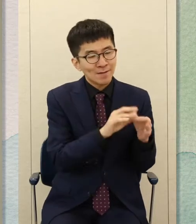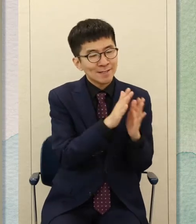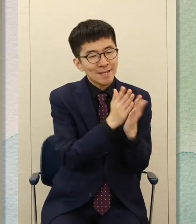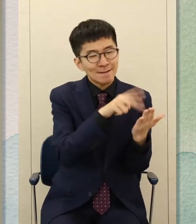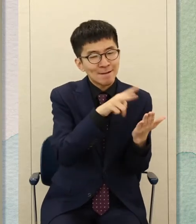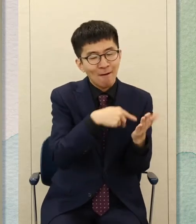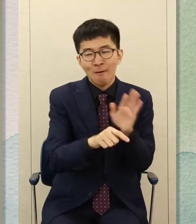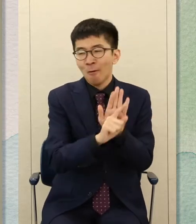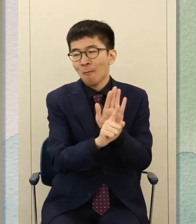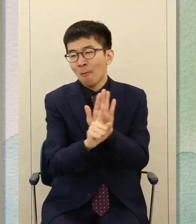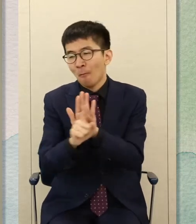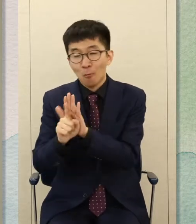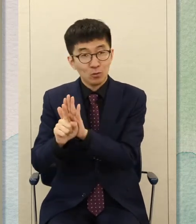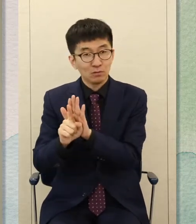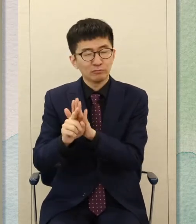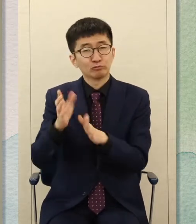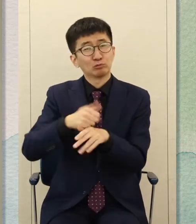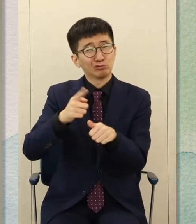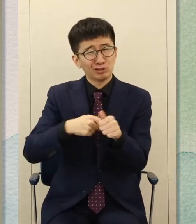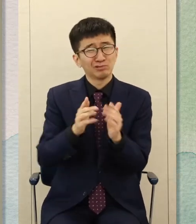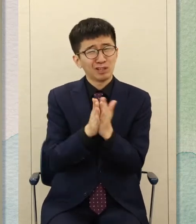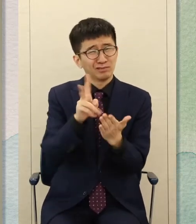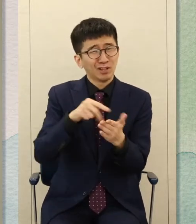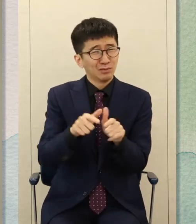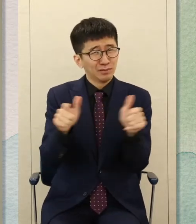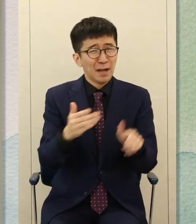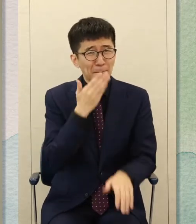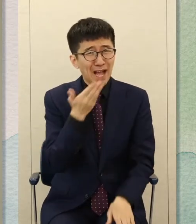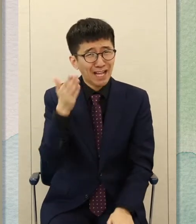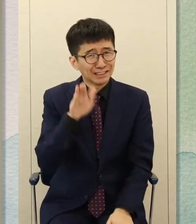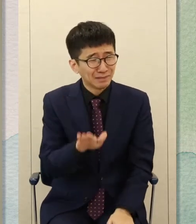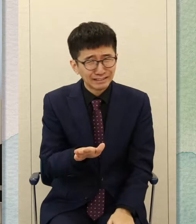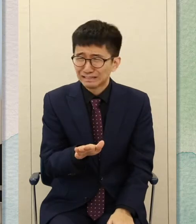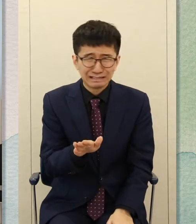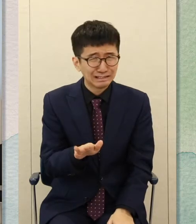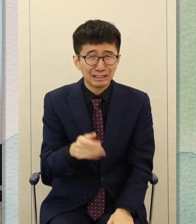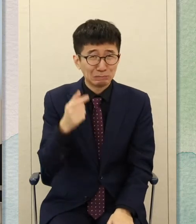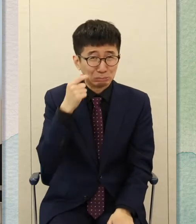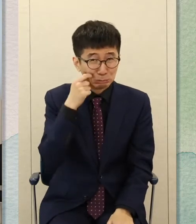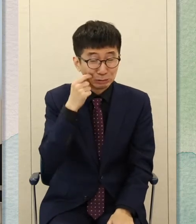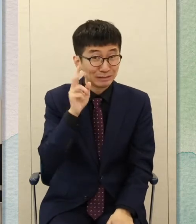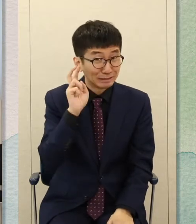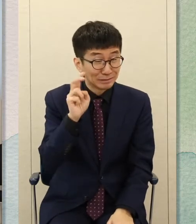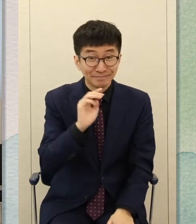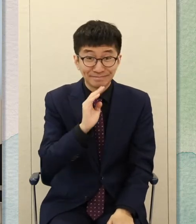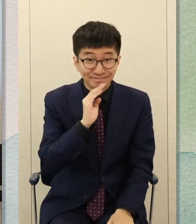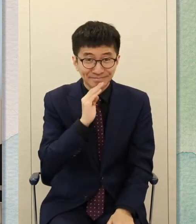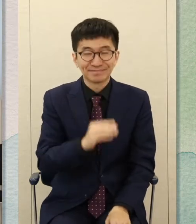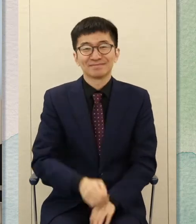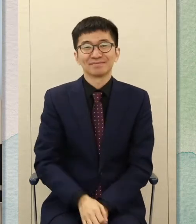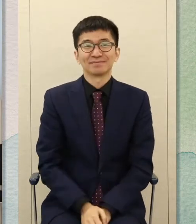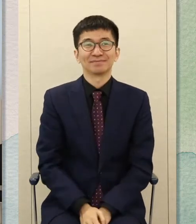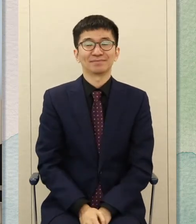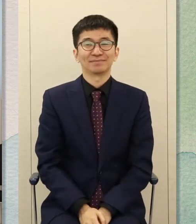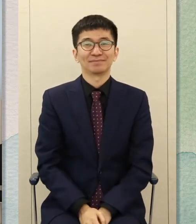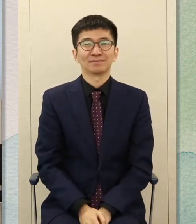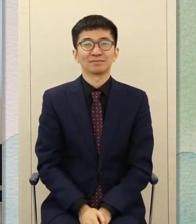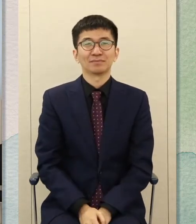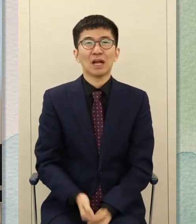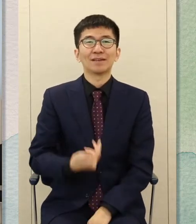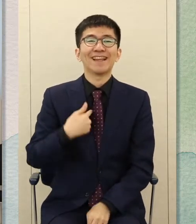돈은 저희한테 존재하지 않으니까 예, 그거는 당연히 불가능하죠. 자, 그러면